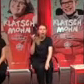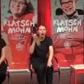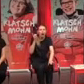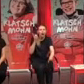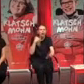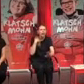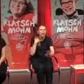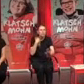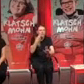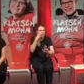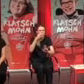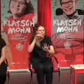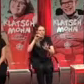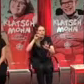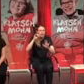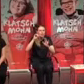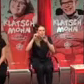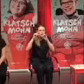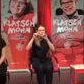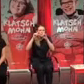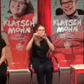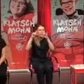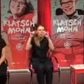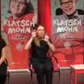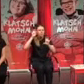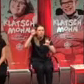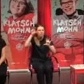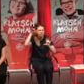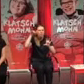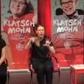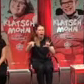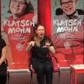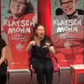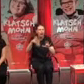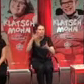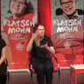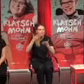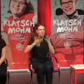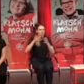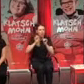Ich sehe, da gibt es ein kleines Bild. Vielleicht haben wir doch Glück und können das Gespräch führen.